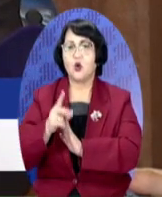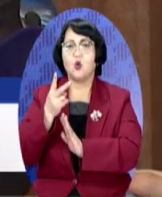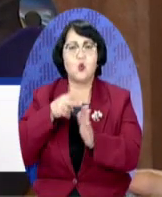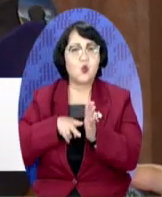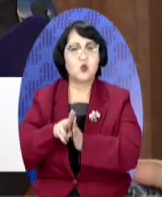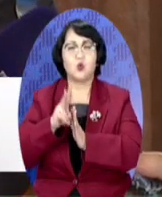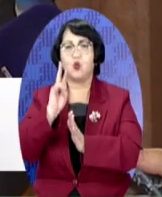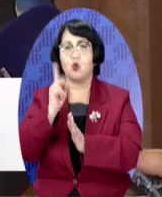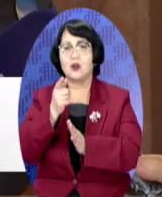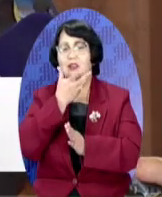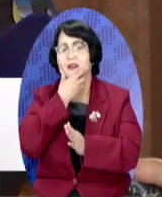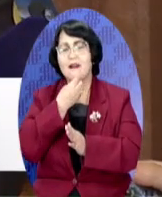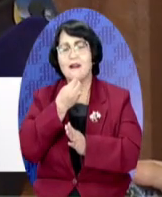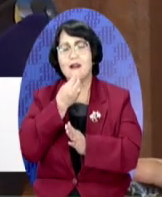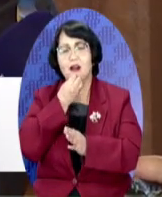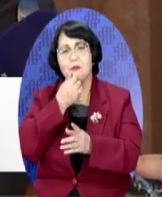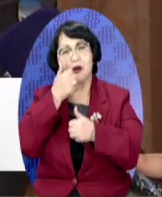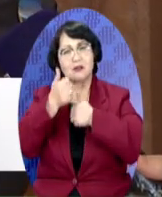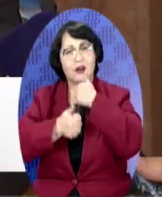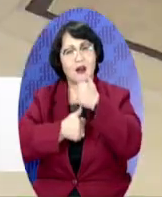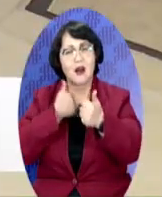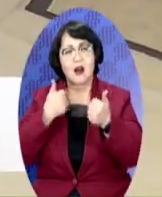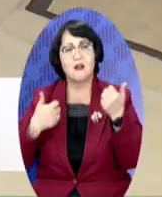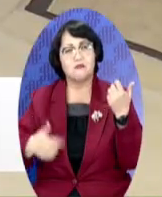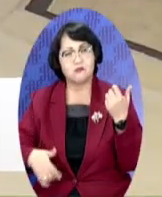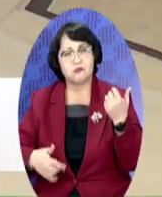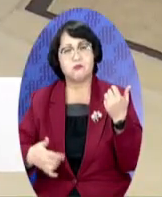багтан бүтээснэг бид бас харж сонсож байна.